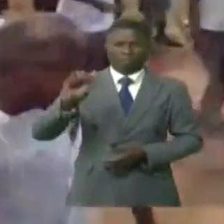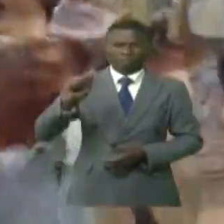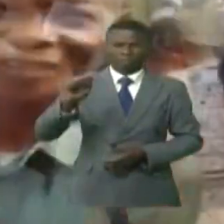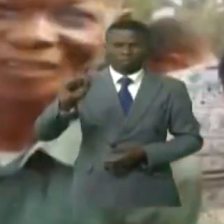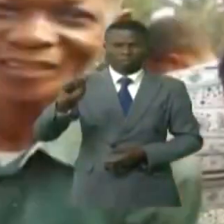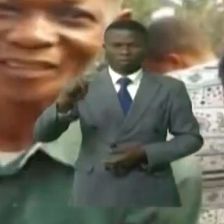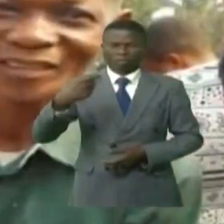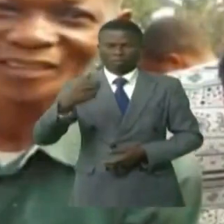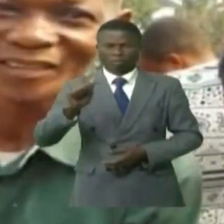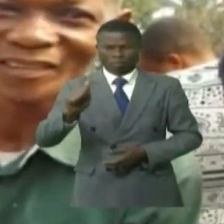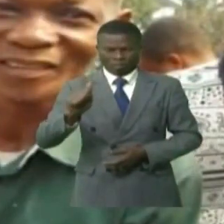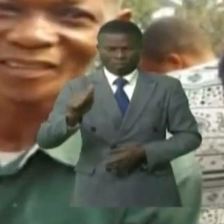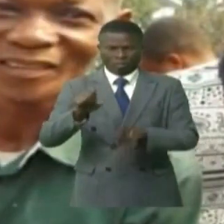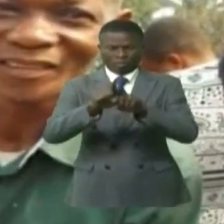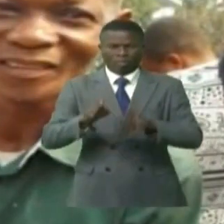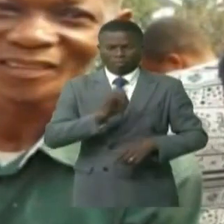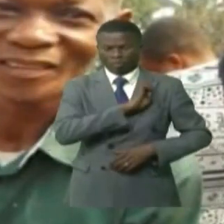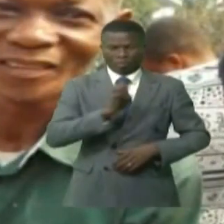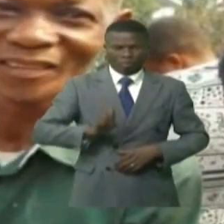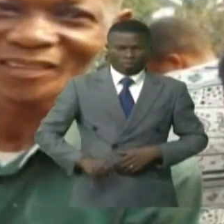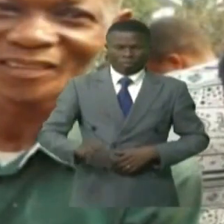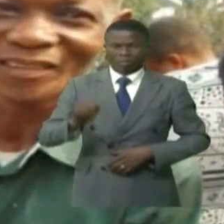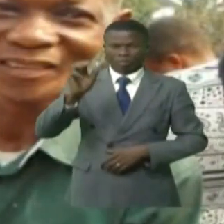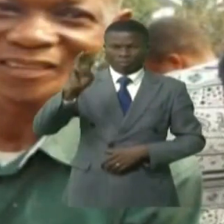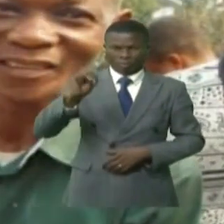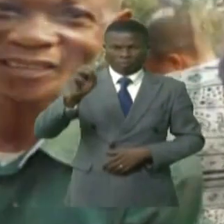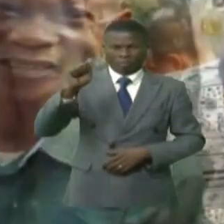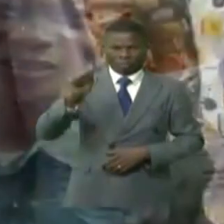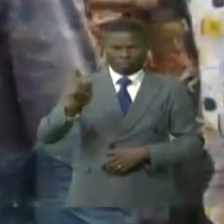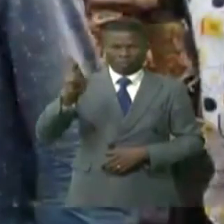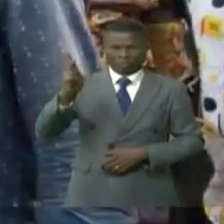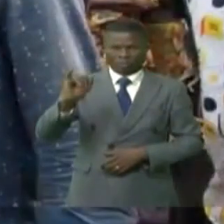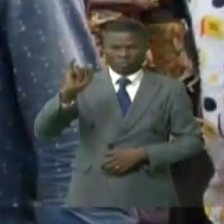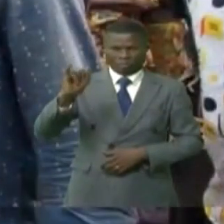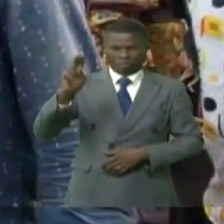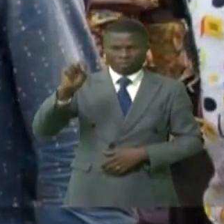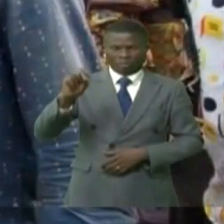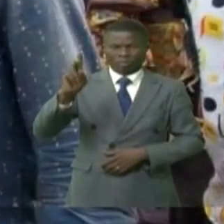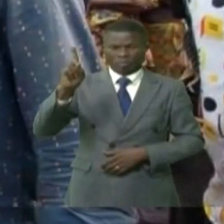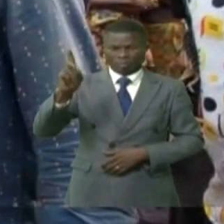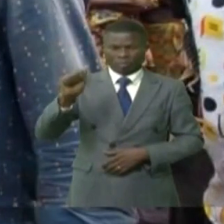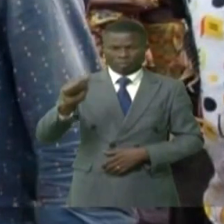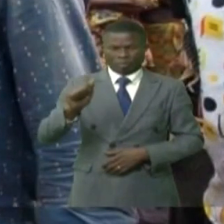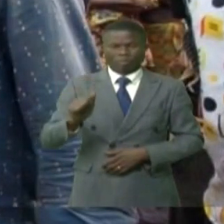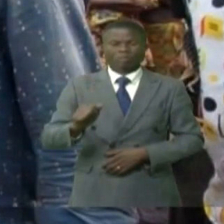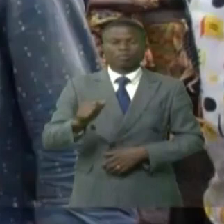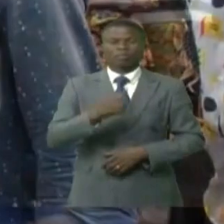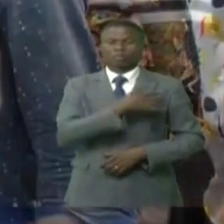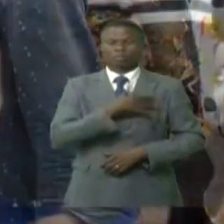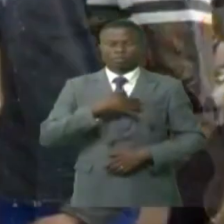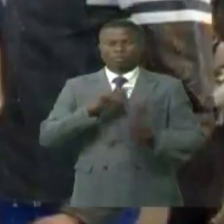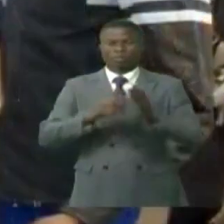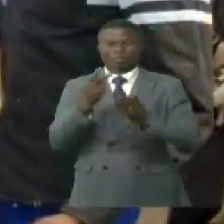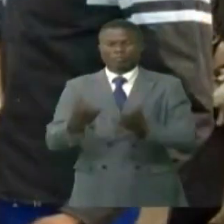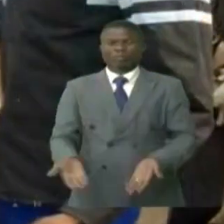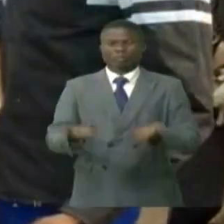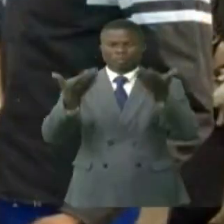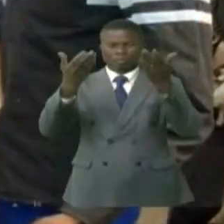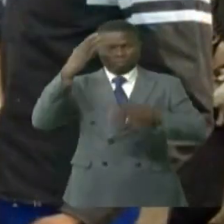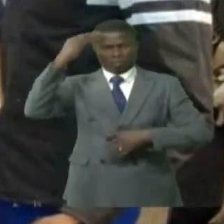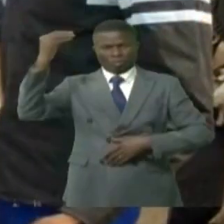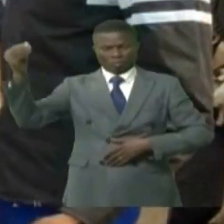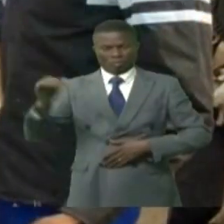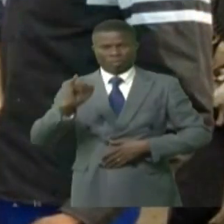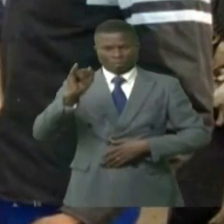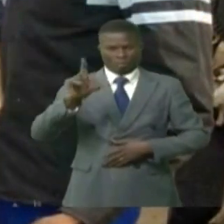par Bachipanga, Emmanuel Makinda, ce jeune que l'on a surnommé la résurrection de l'espoir d'Ilebo, a remis des